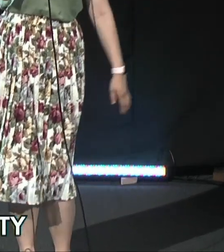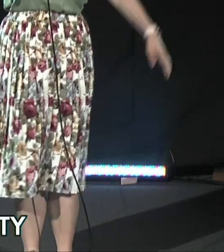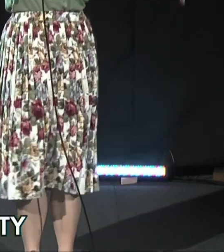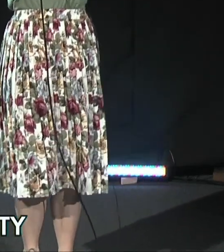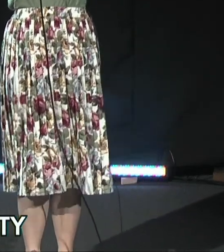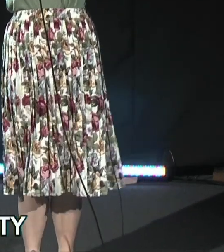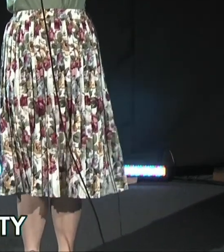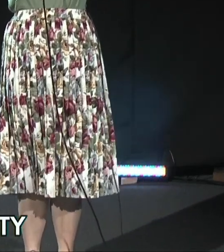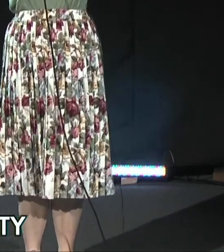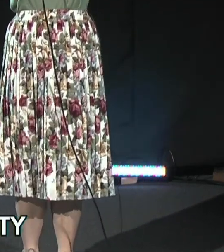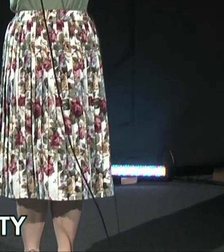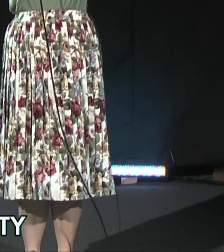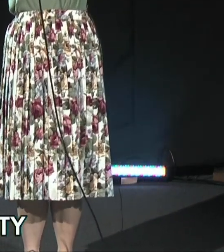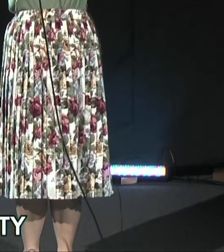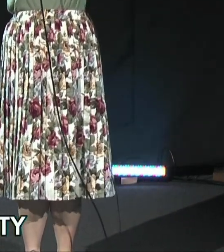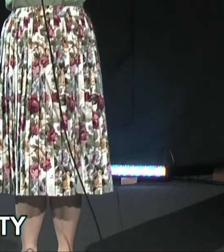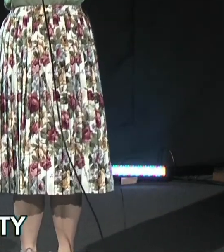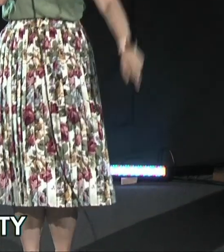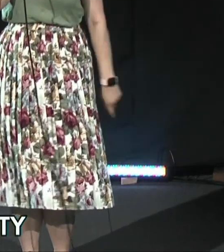Przebacz moje grzechy.